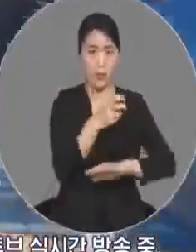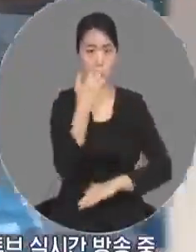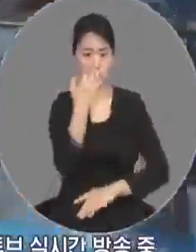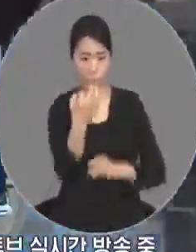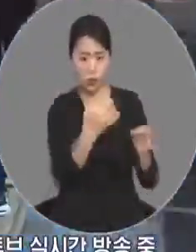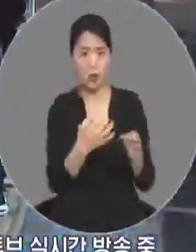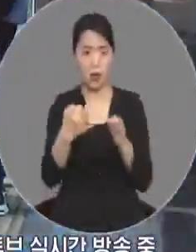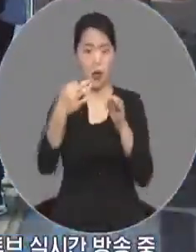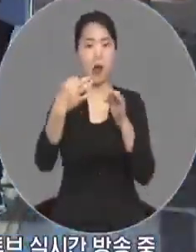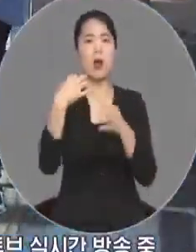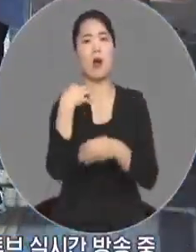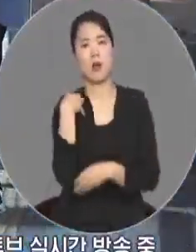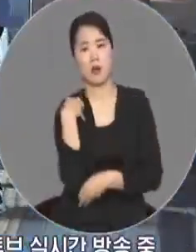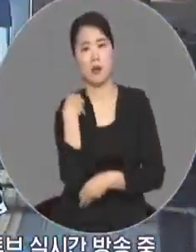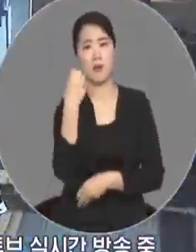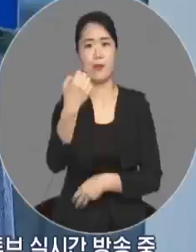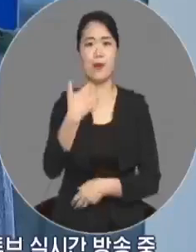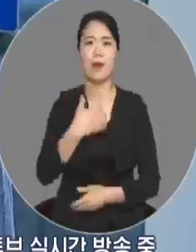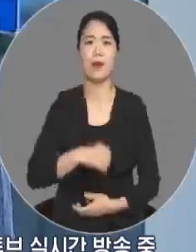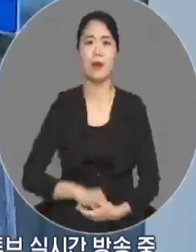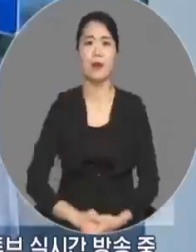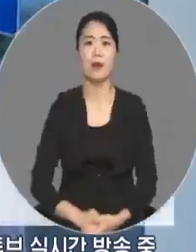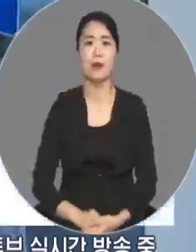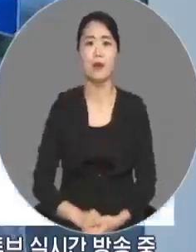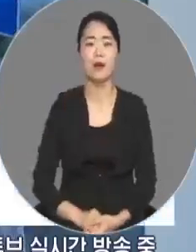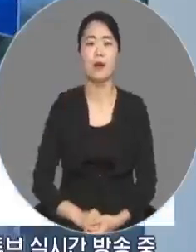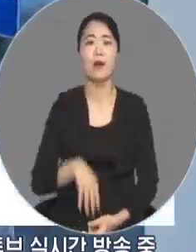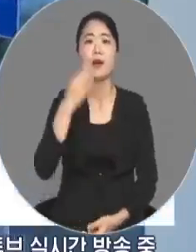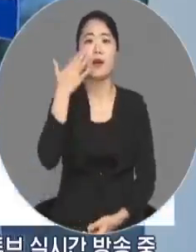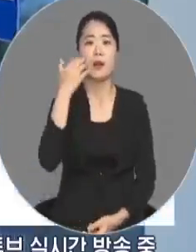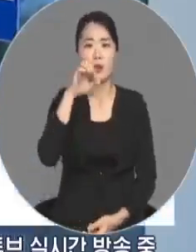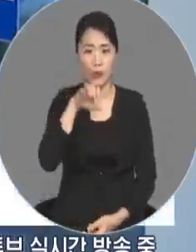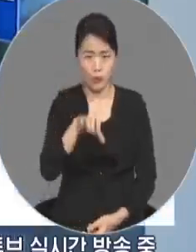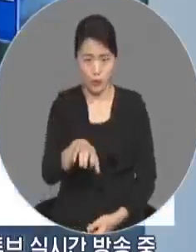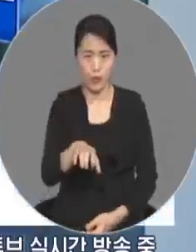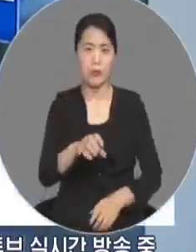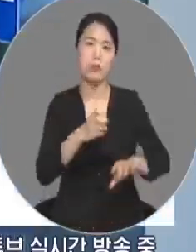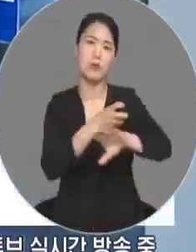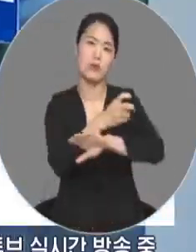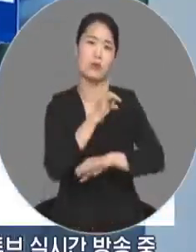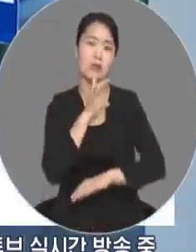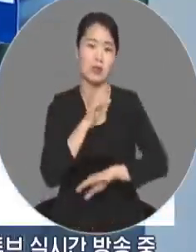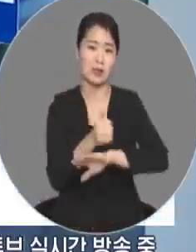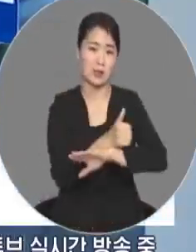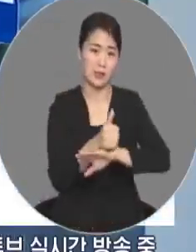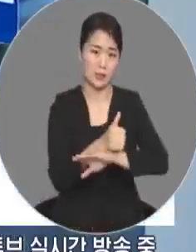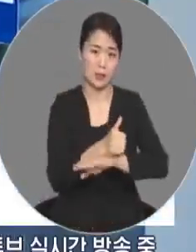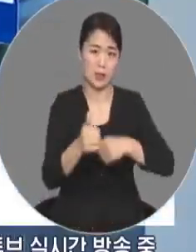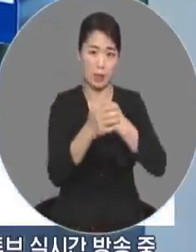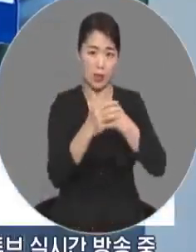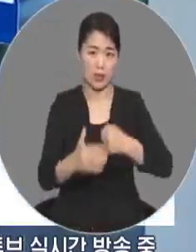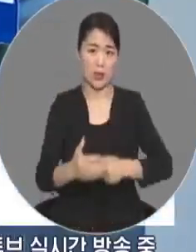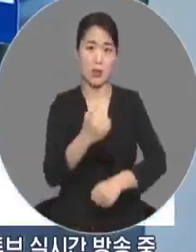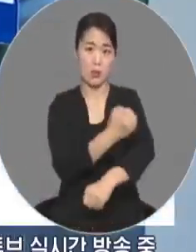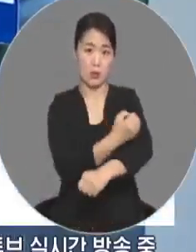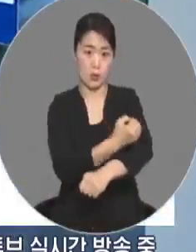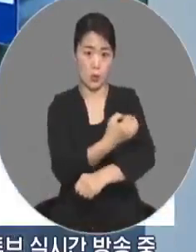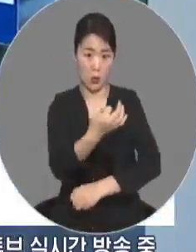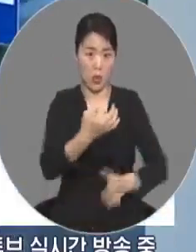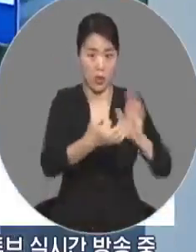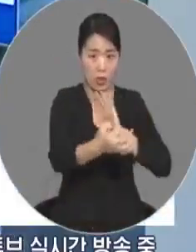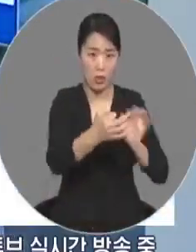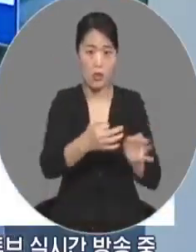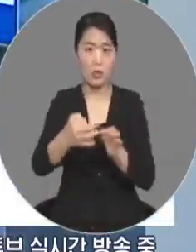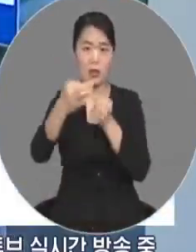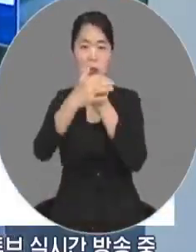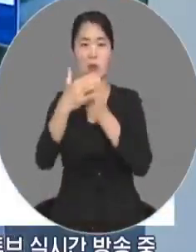소식에 부담스럽던 반응을 보였습니다 울산에서는 버스만 이용을 하다 보니까 확실히 이용료가 올라가게 되면 부담이 많이